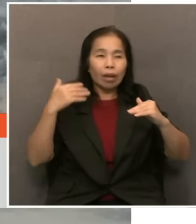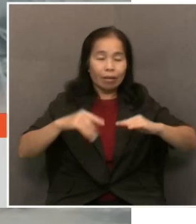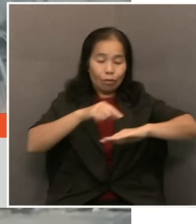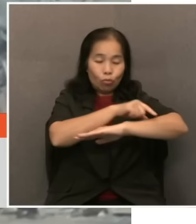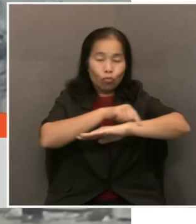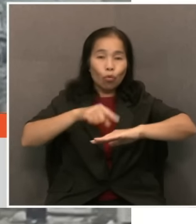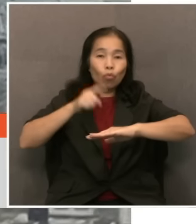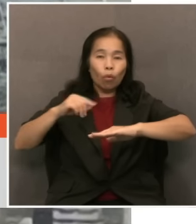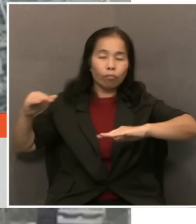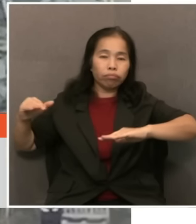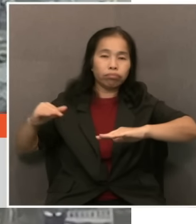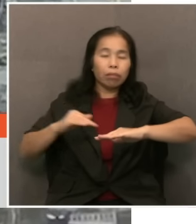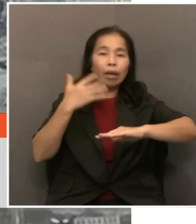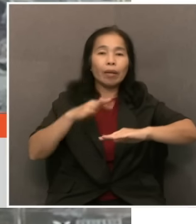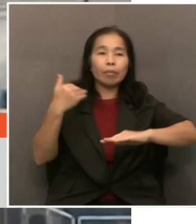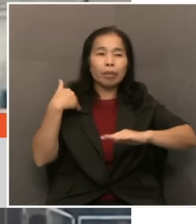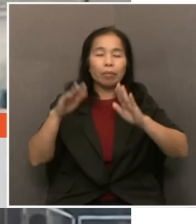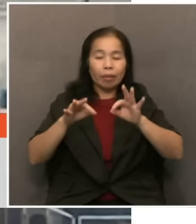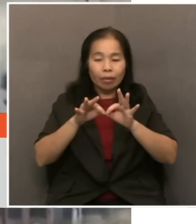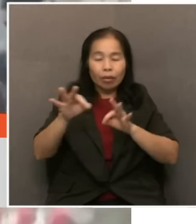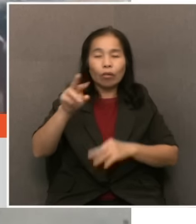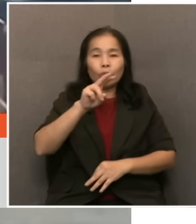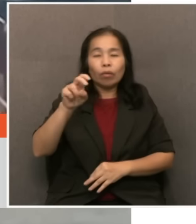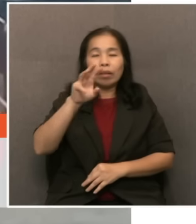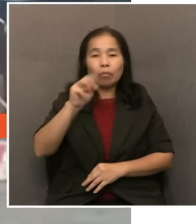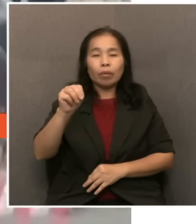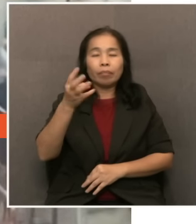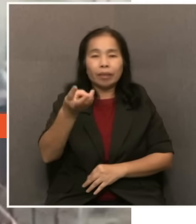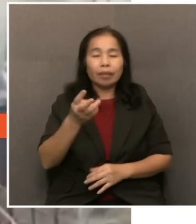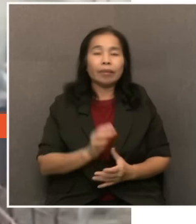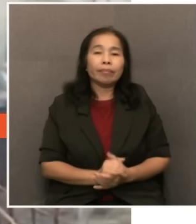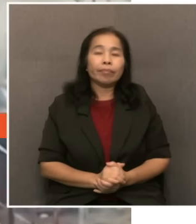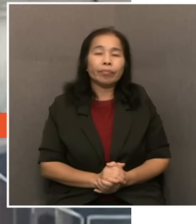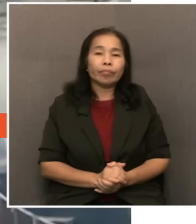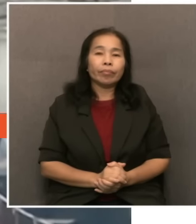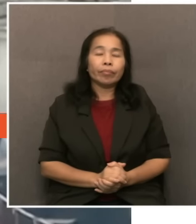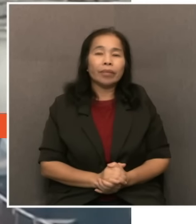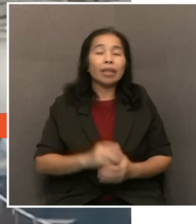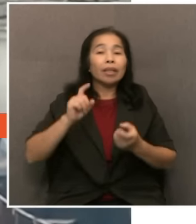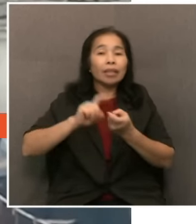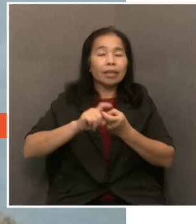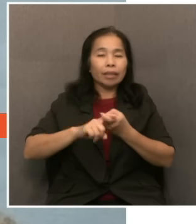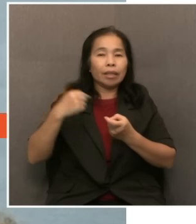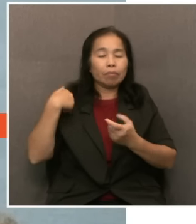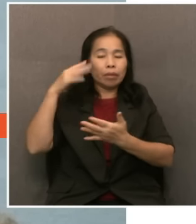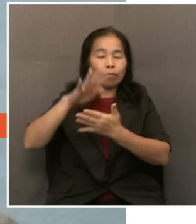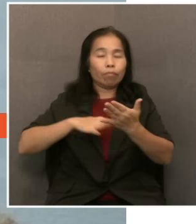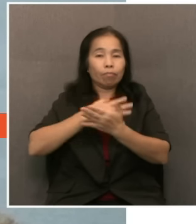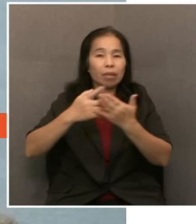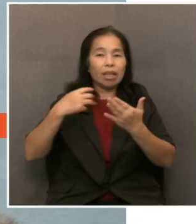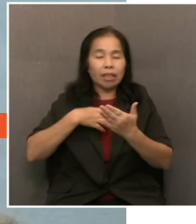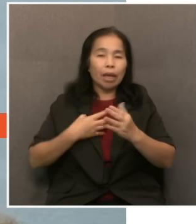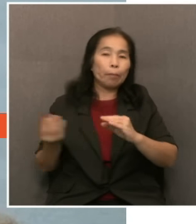ะแล้วก็อยู่ประมาณ200ถึง300เมตรเท่านั้นโดยรัสเซียค่ะก็ยังมีแผนเพิ่มจำนวนทหาร